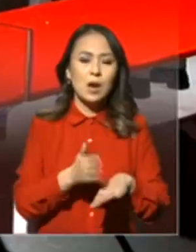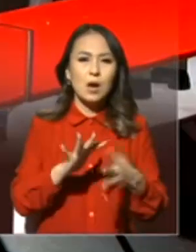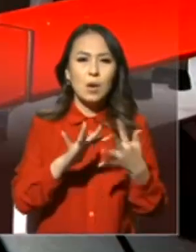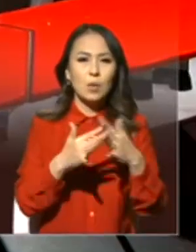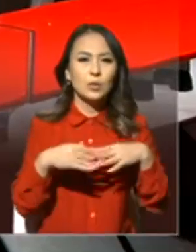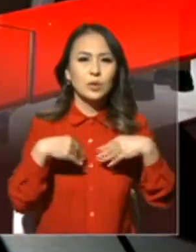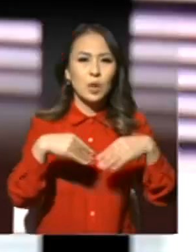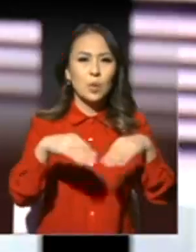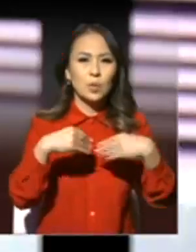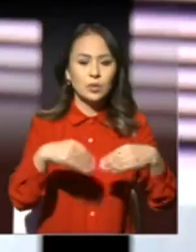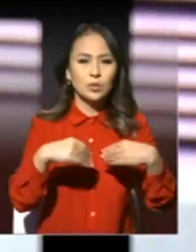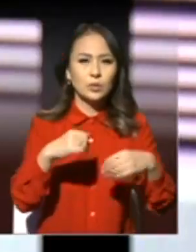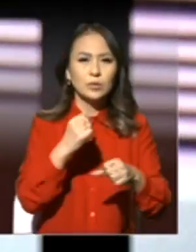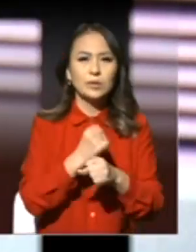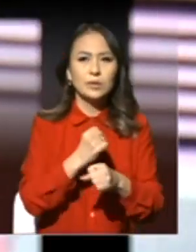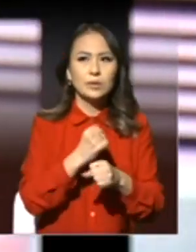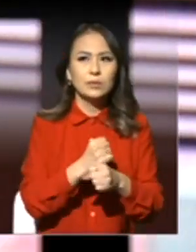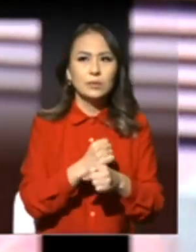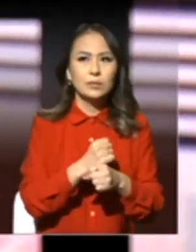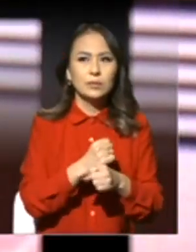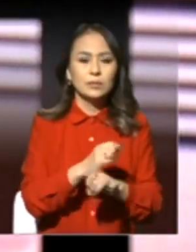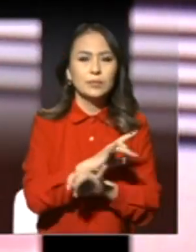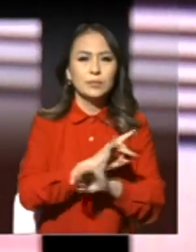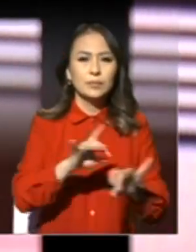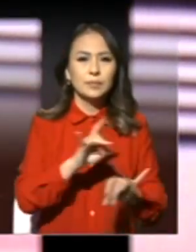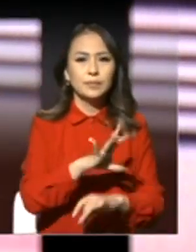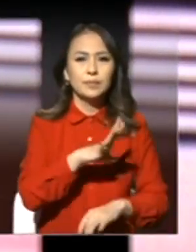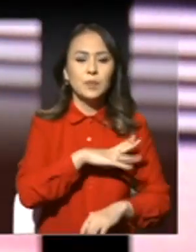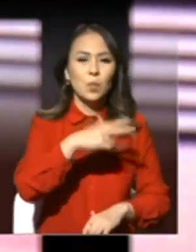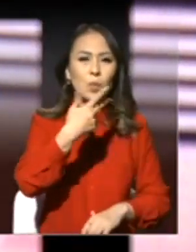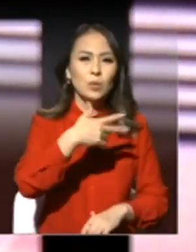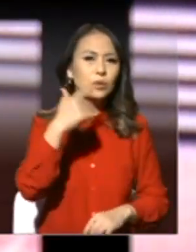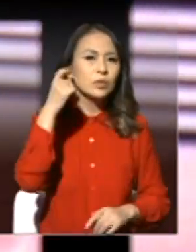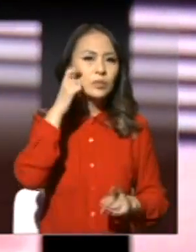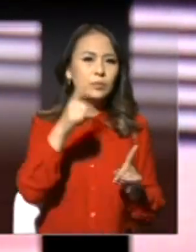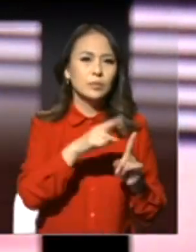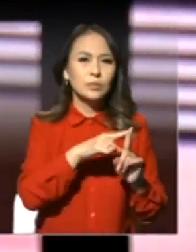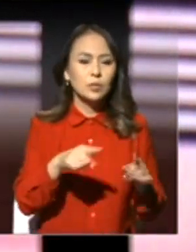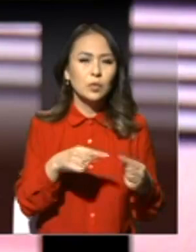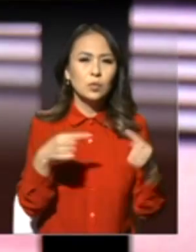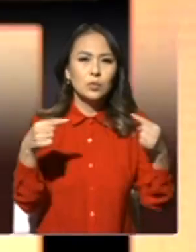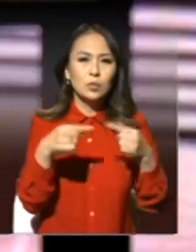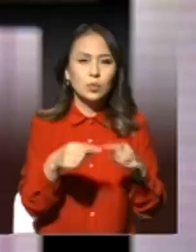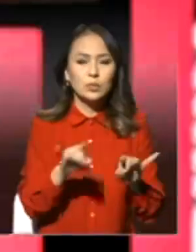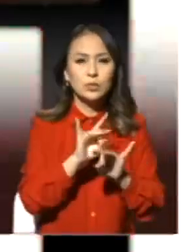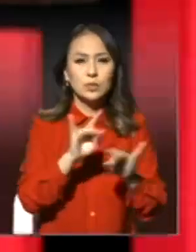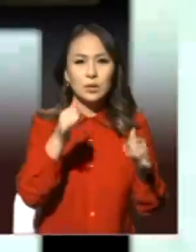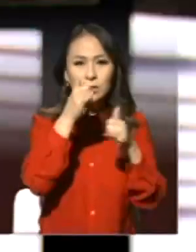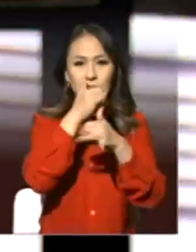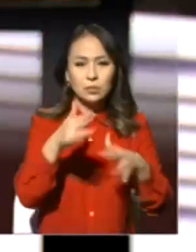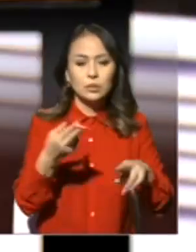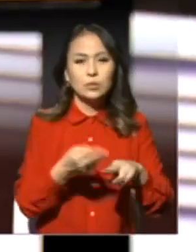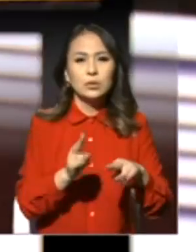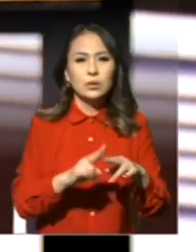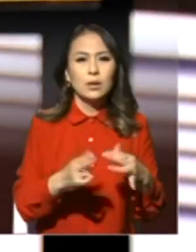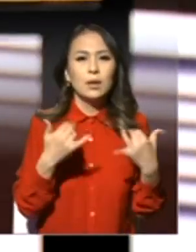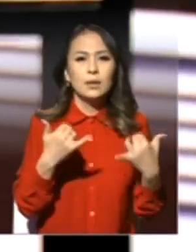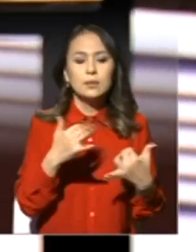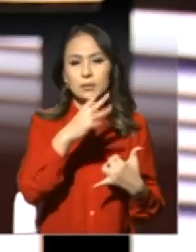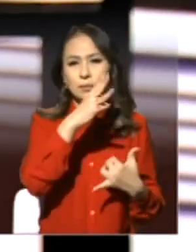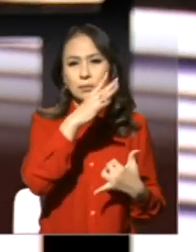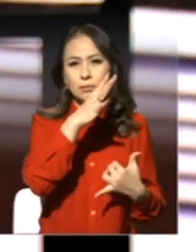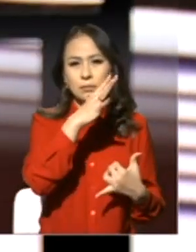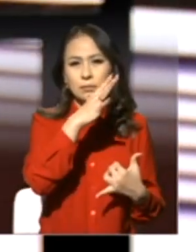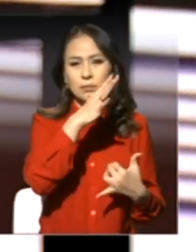шаруашылық өнімдеріміз жаңа менің әріптесім айтып кеткендей ақ 30 жылдан бері біз оны жолға толығымен қоя алмағандықтан қазіргі таңда